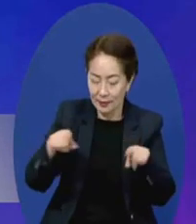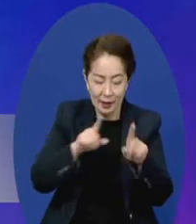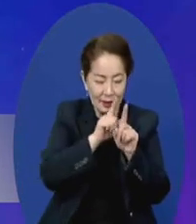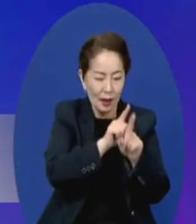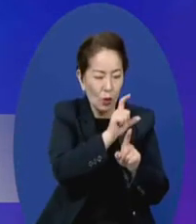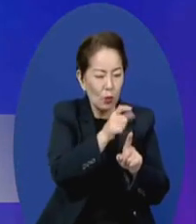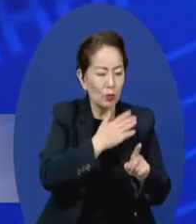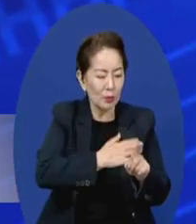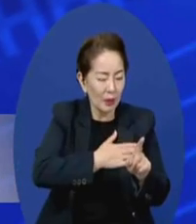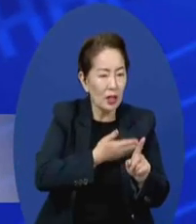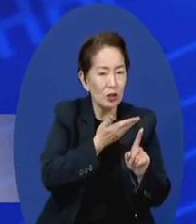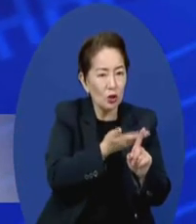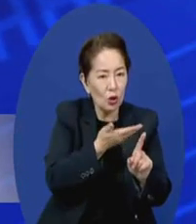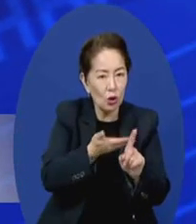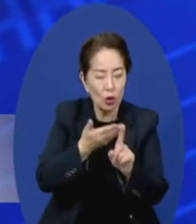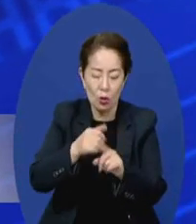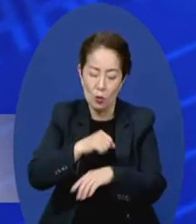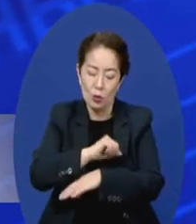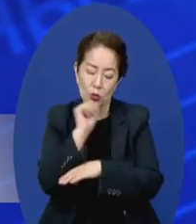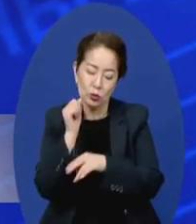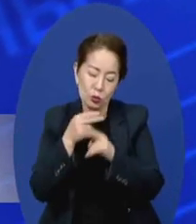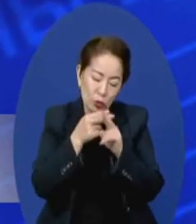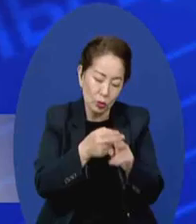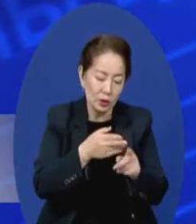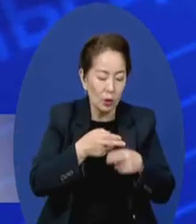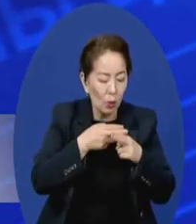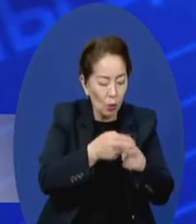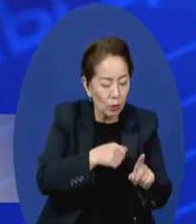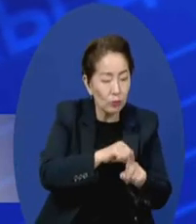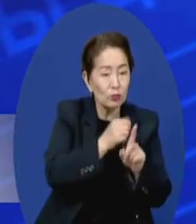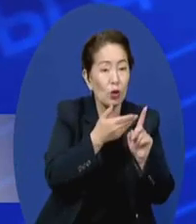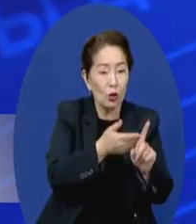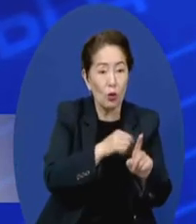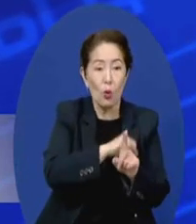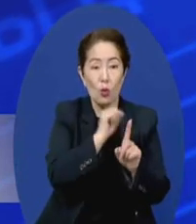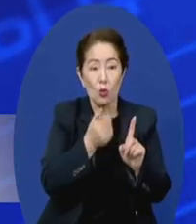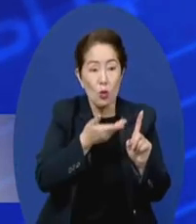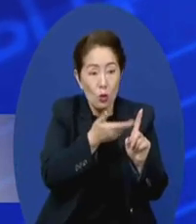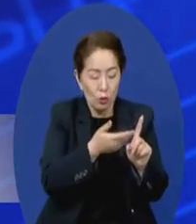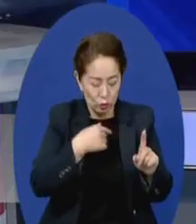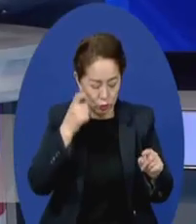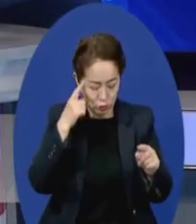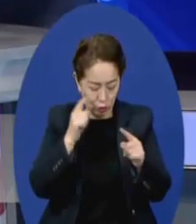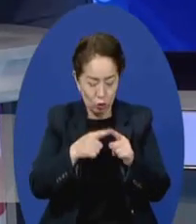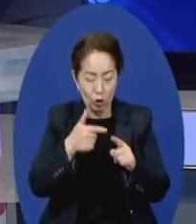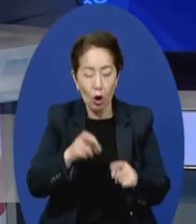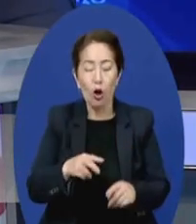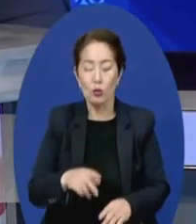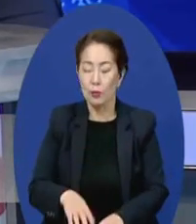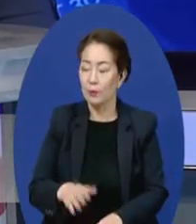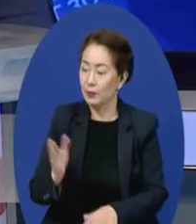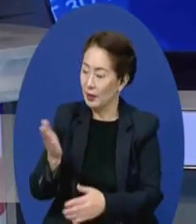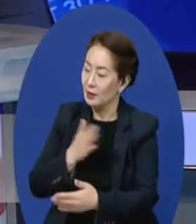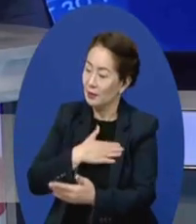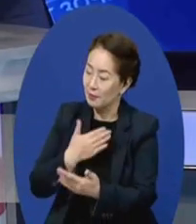хүмүүсийг баярлуулах хин нэгэн туслах урам өгөх энэ ажлыг хийх нь л өг хөдрийн яг гол зорилго. За тань